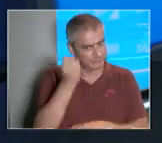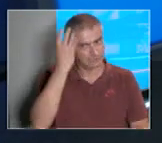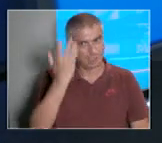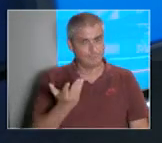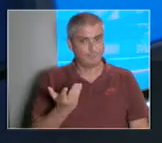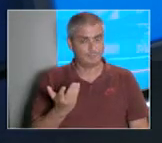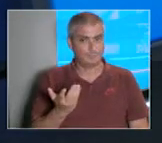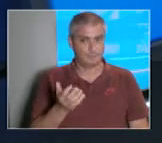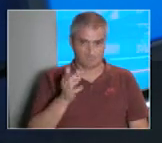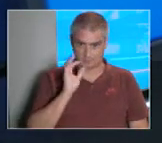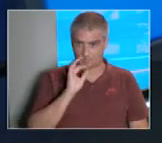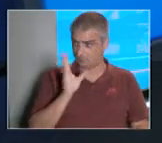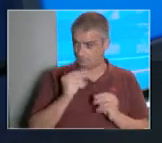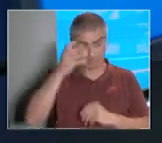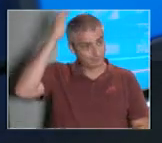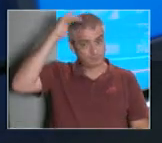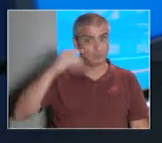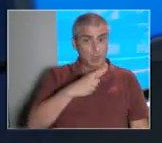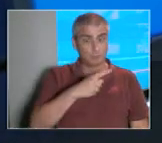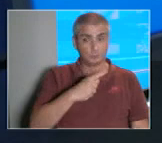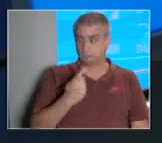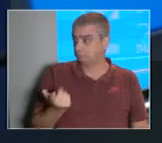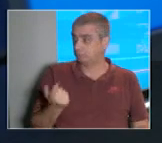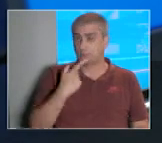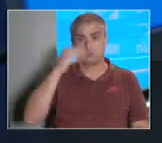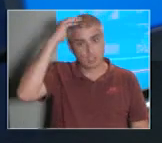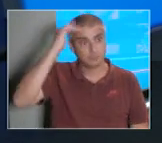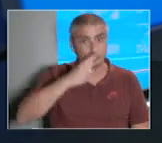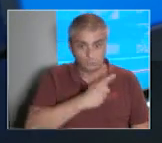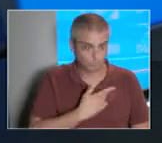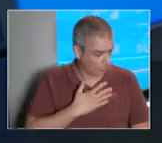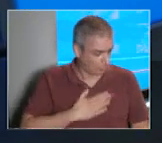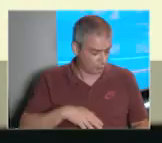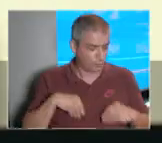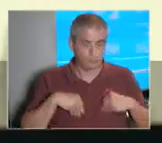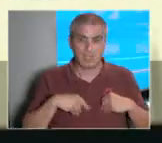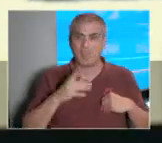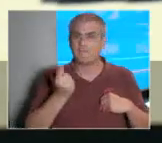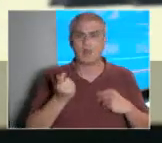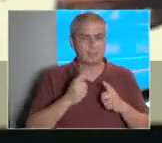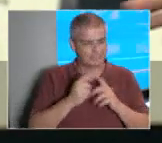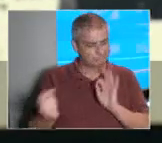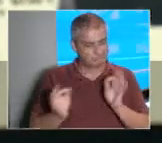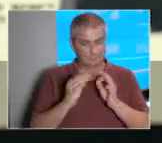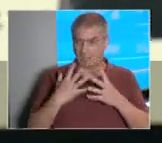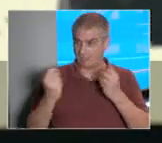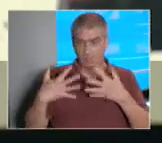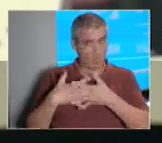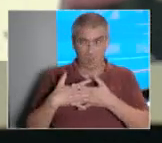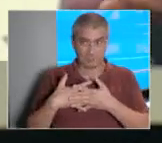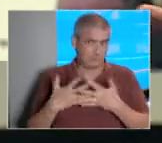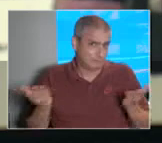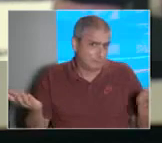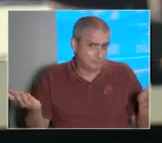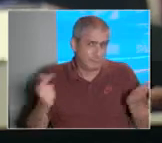שבוע שבר ללכת עם סמוטריץ'. בעניין לבד, אפשר לומר שסמוטריץ' שזה רצוי וכן, אבל סתם לחמם אווירה ולפרק קואליציה, זה דבר